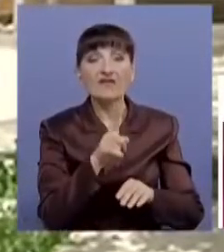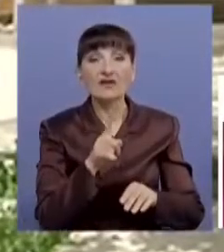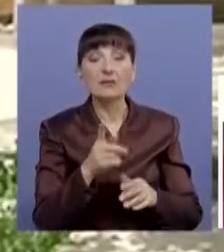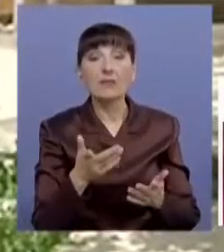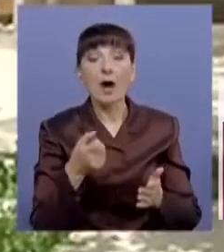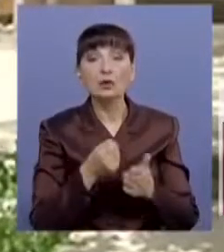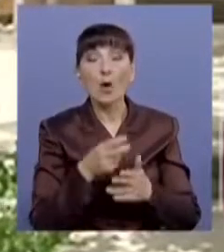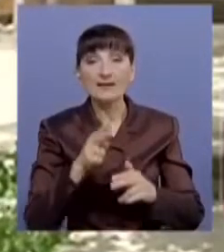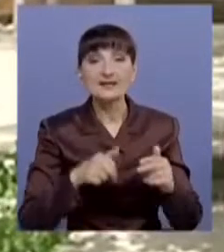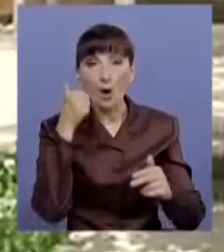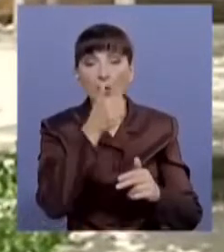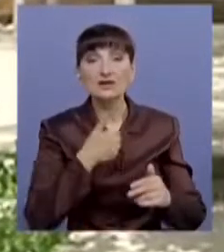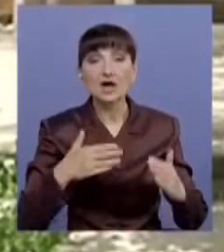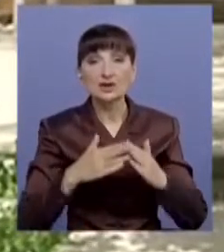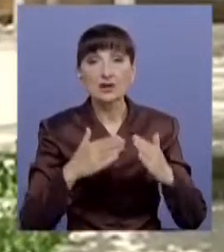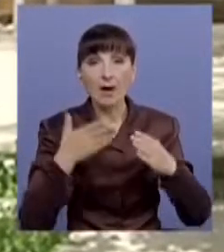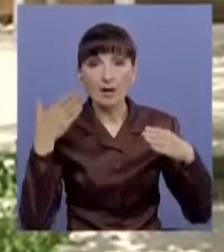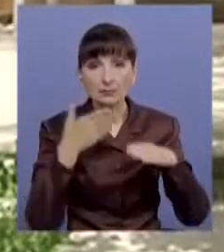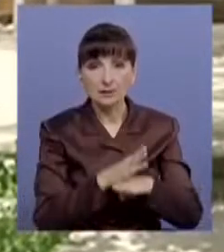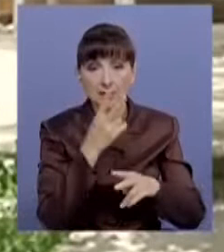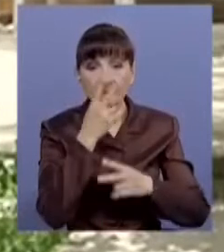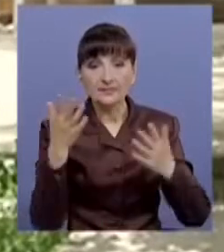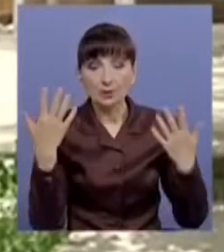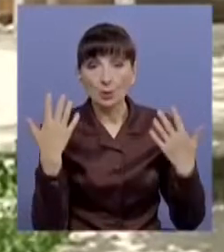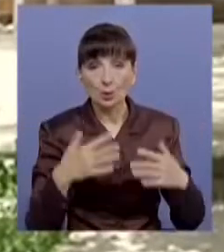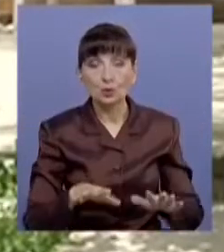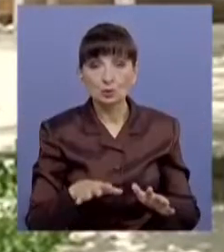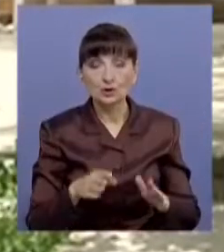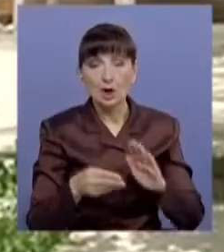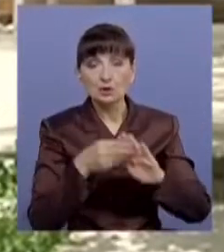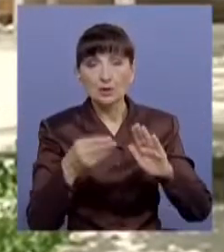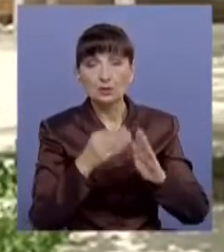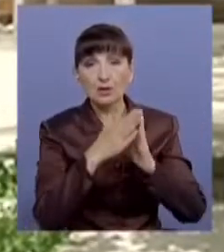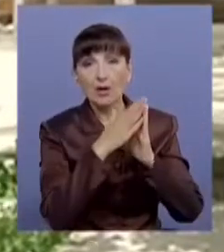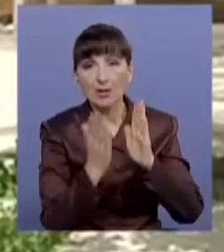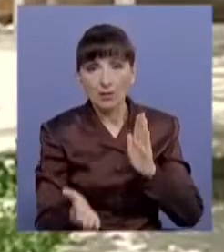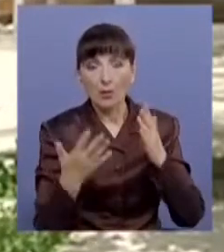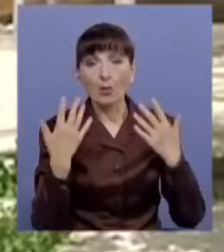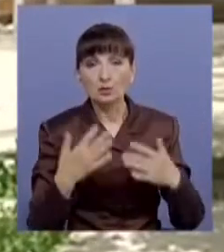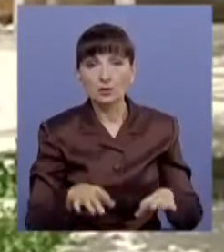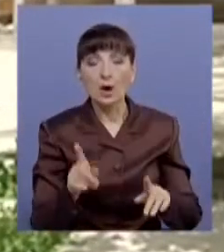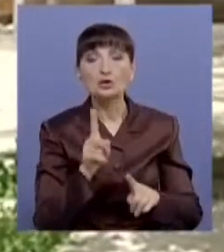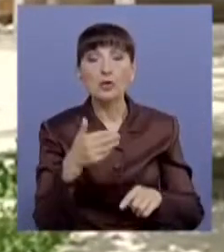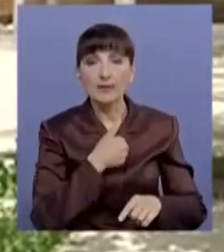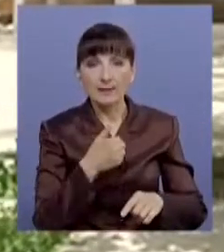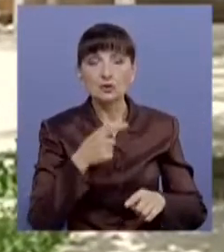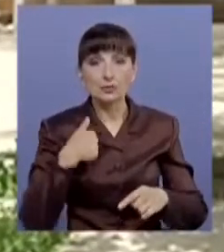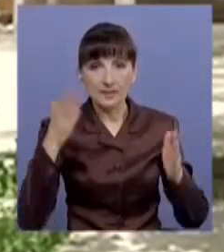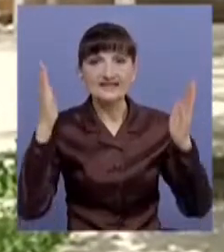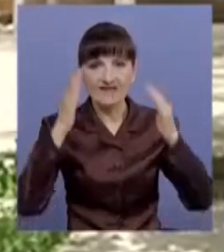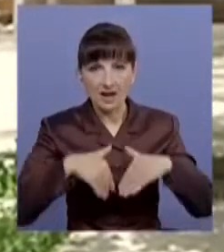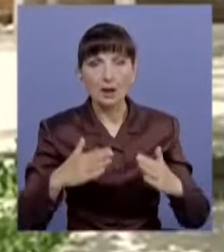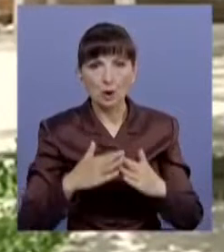простите, до конца года наши дома рассыпятся, вы посмотрите, они кланятся, штукатурка сыпется. Что они хотят, чтобы нас